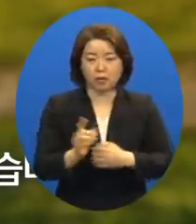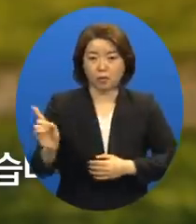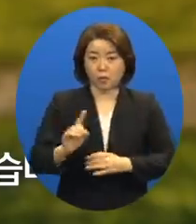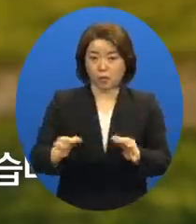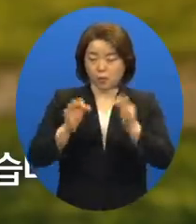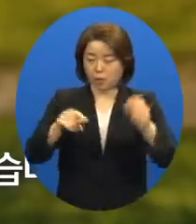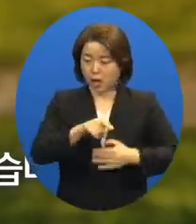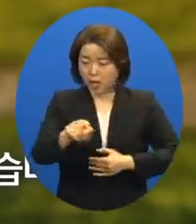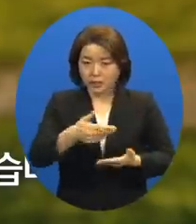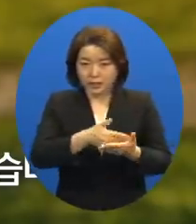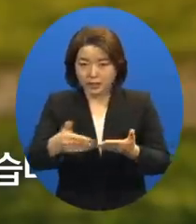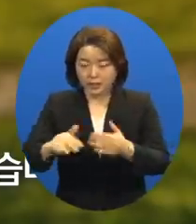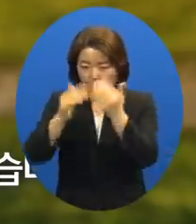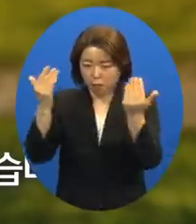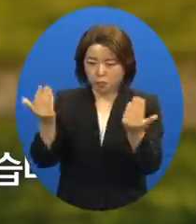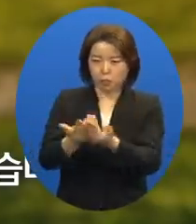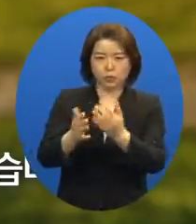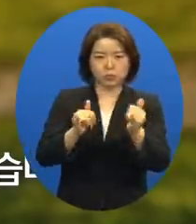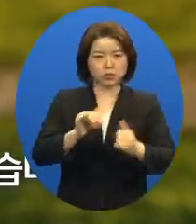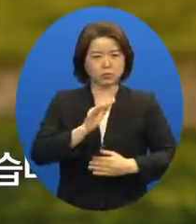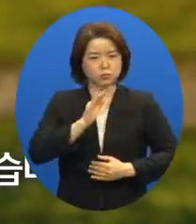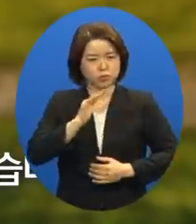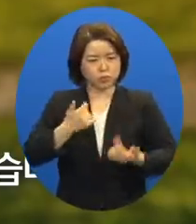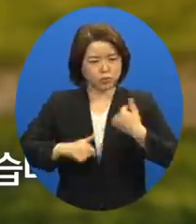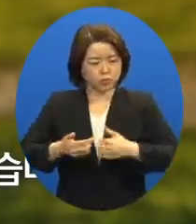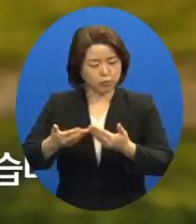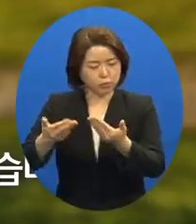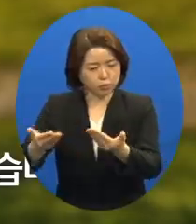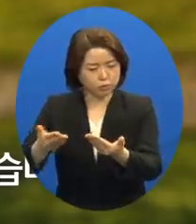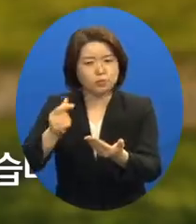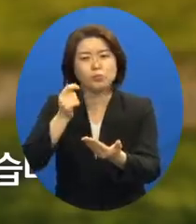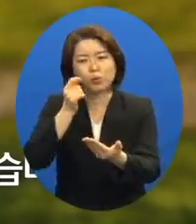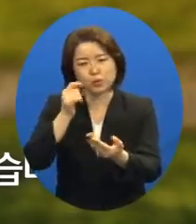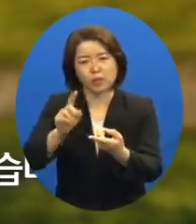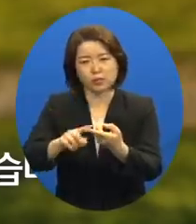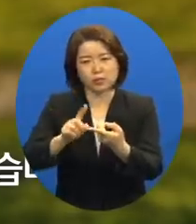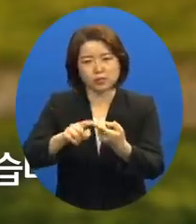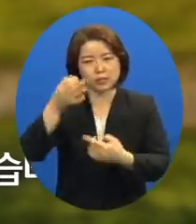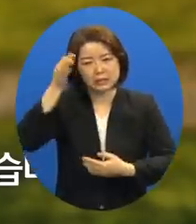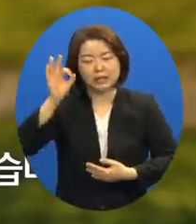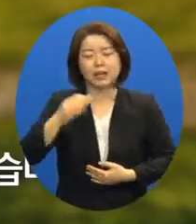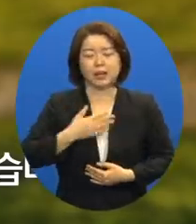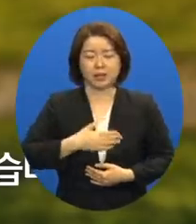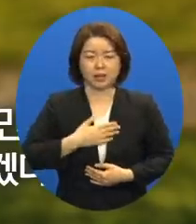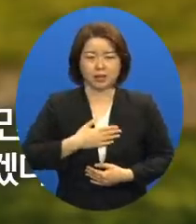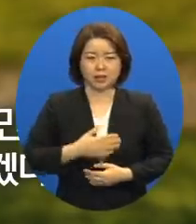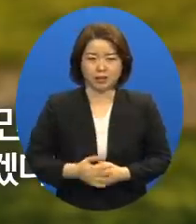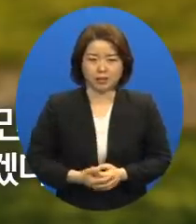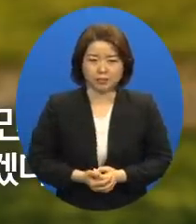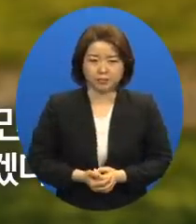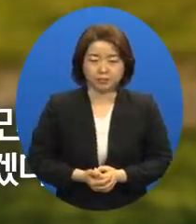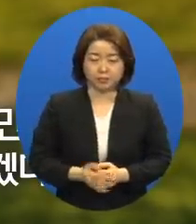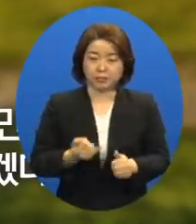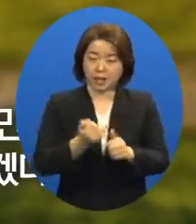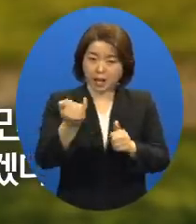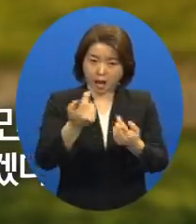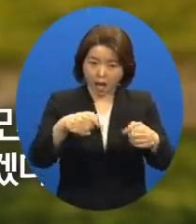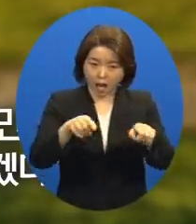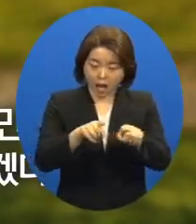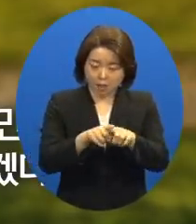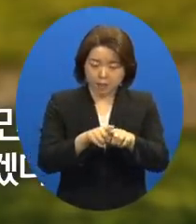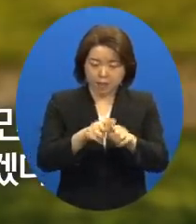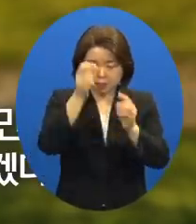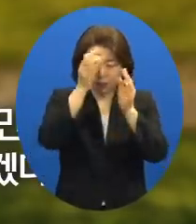그런 그림들이 모든 사람에게 진정한 기쁨을 주는 것이 될 수 없다는 것을 깨닫게 되었습니다. 아내와 함께